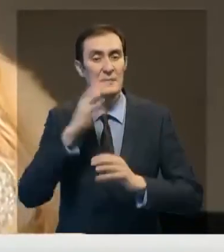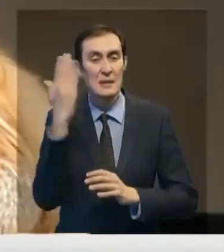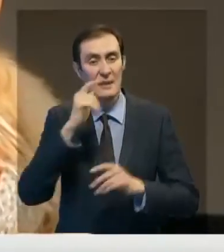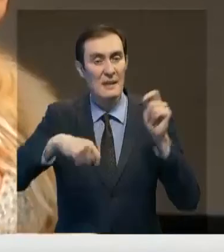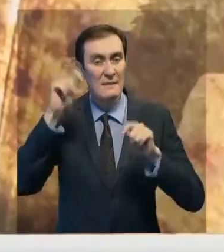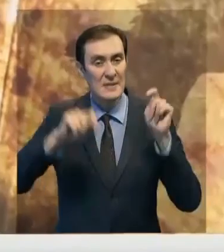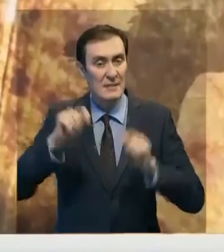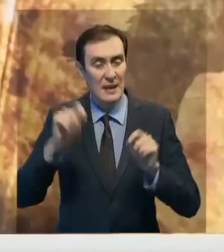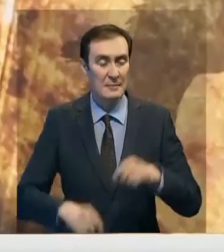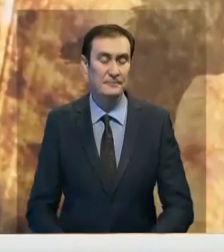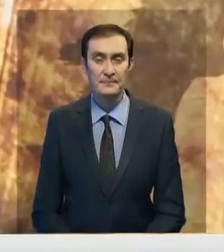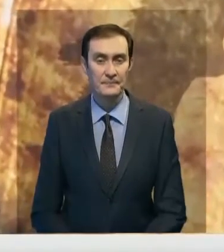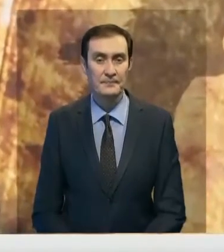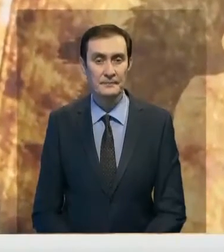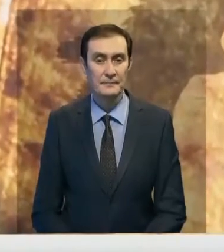кинофестивале.